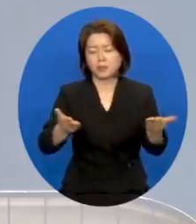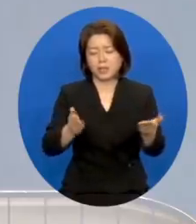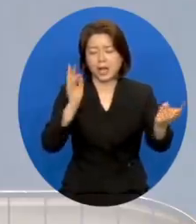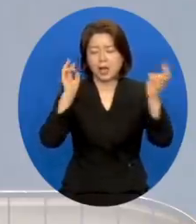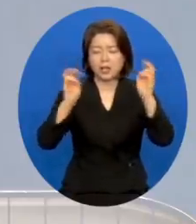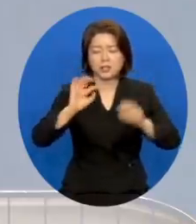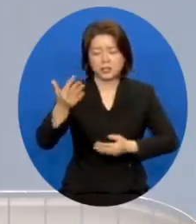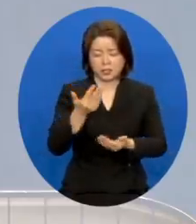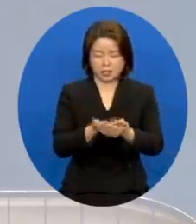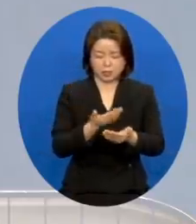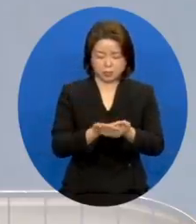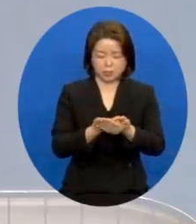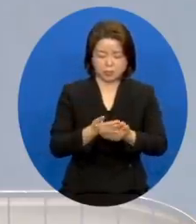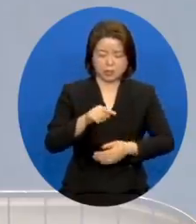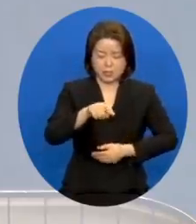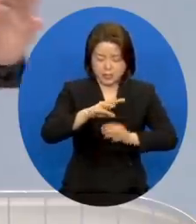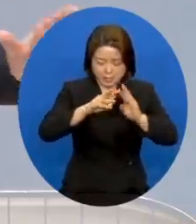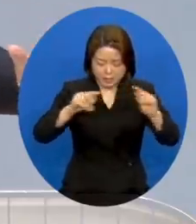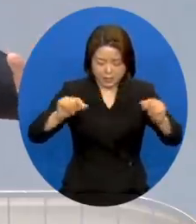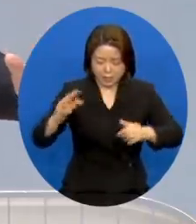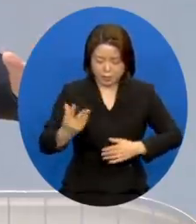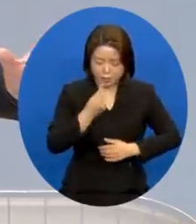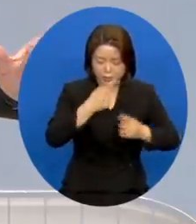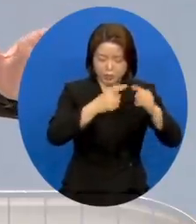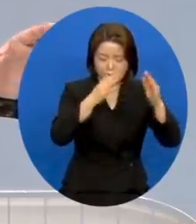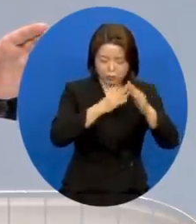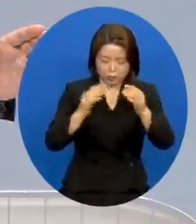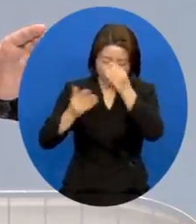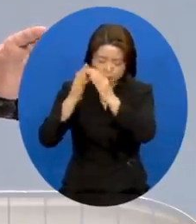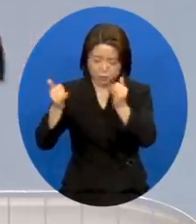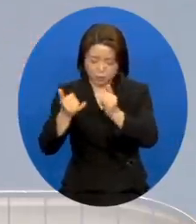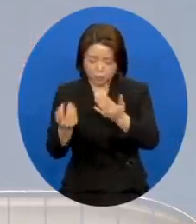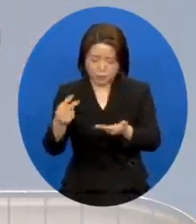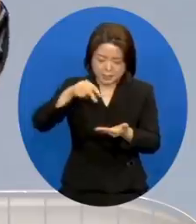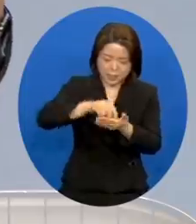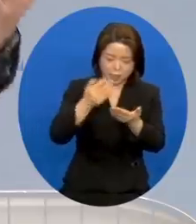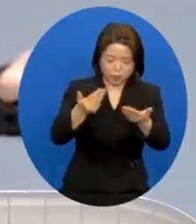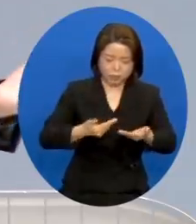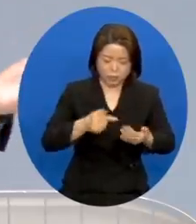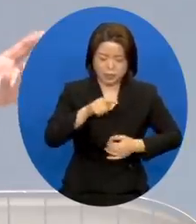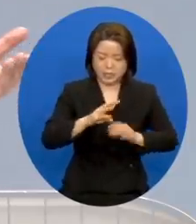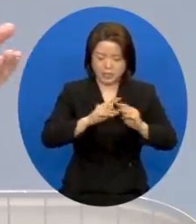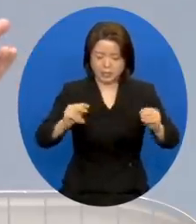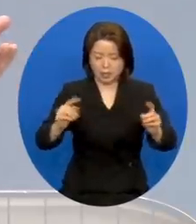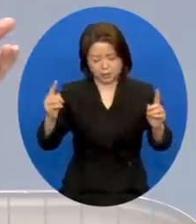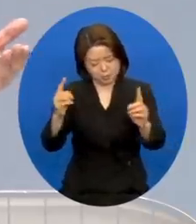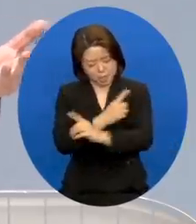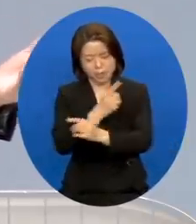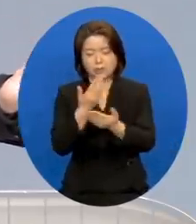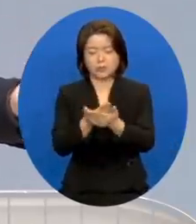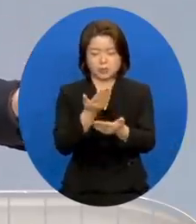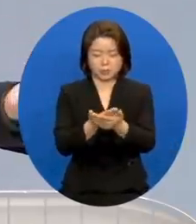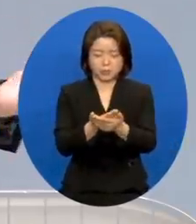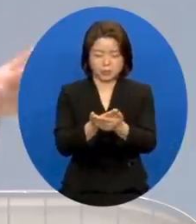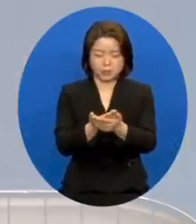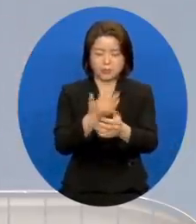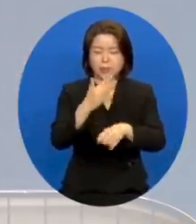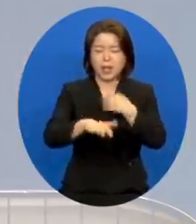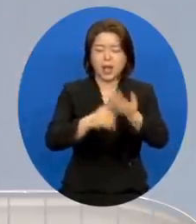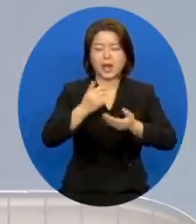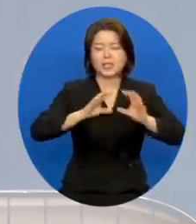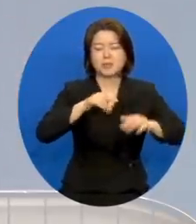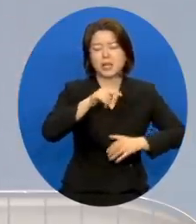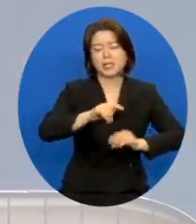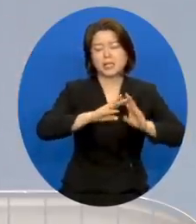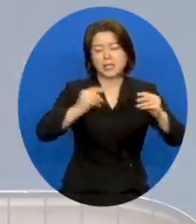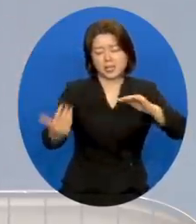이 땅의 거룩한 교회와 성도들을 세우셔서 이땅을 고치소서 하나님의 나라가 이